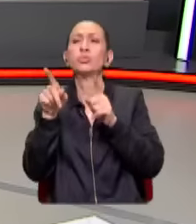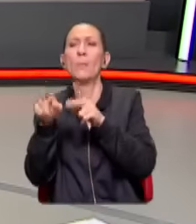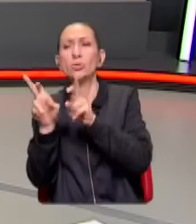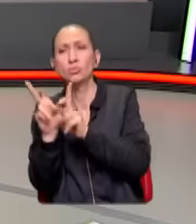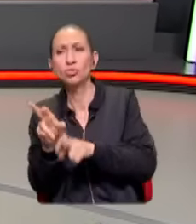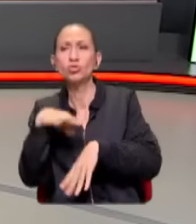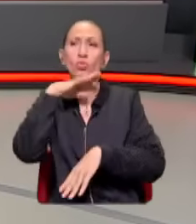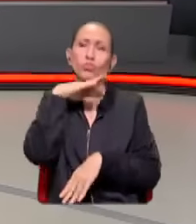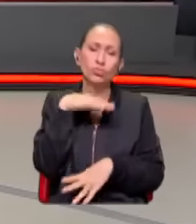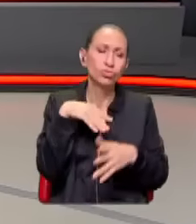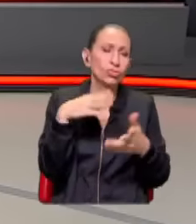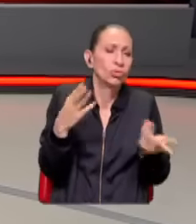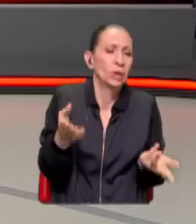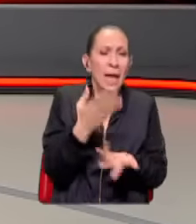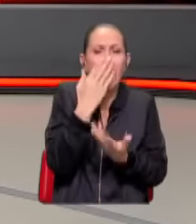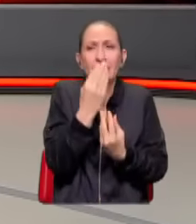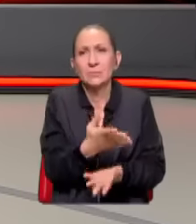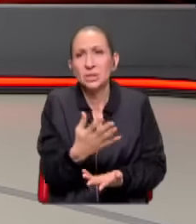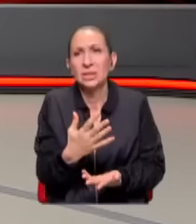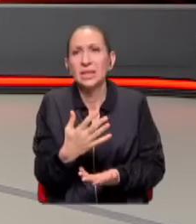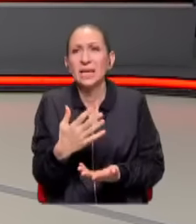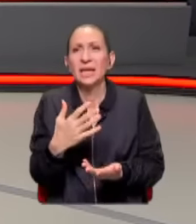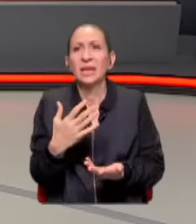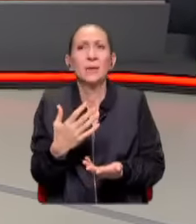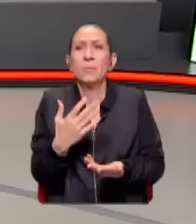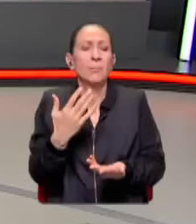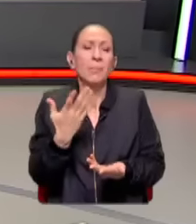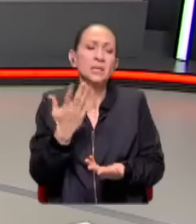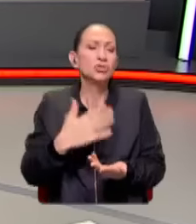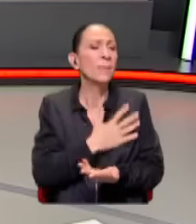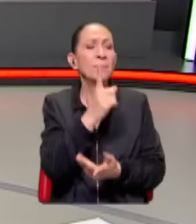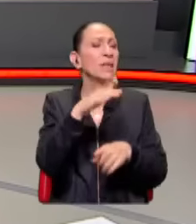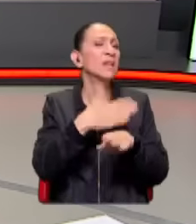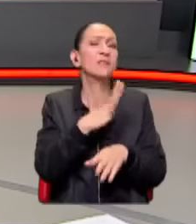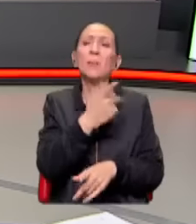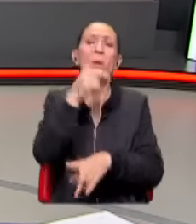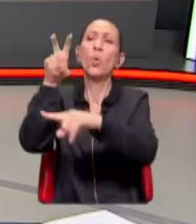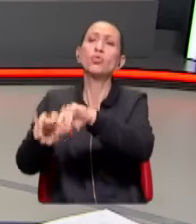bundan doluymuş. CHP'nin bir kedisi vardı, belki o gelir otururdu, ne bileyim.